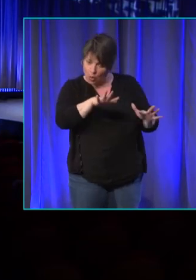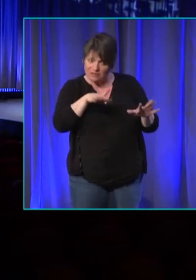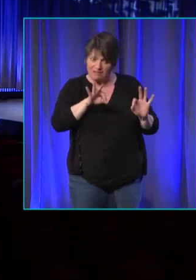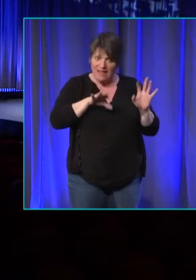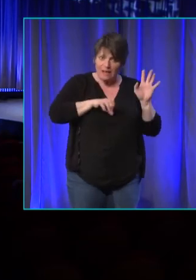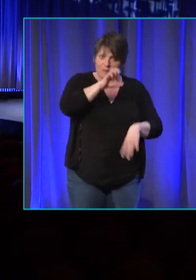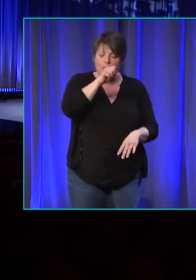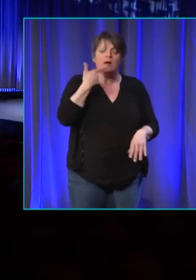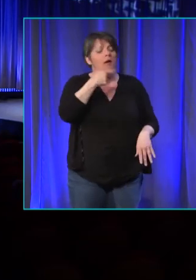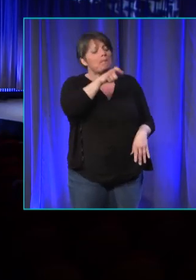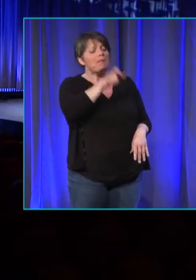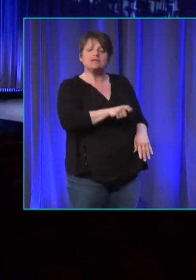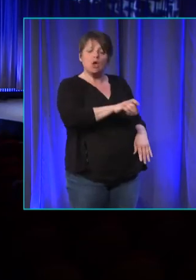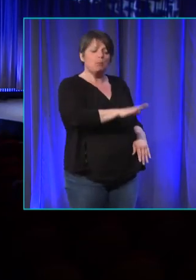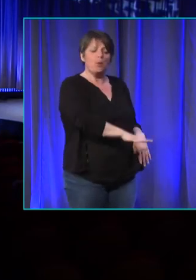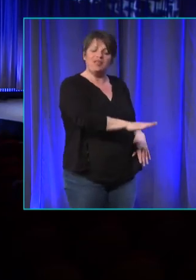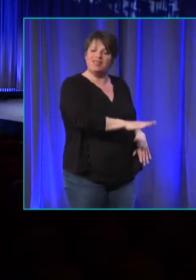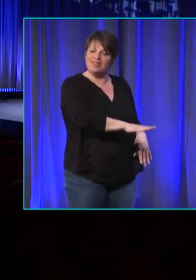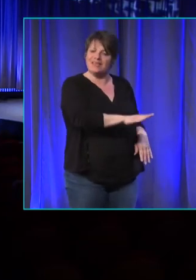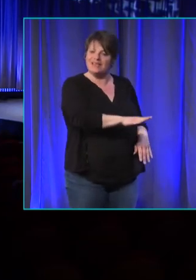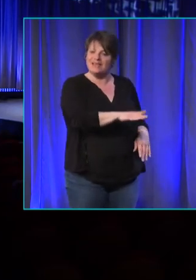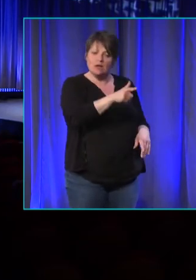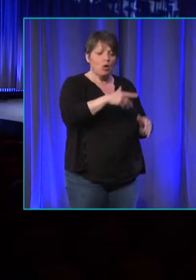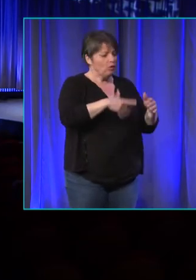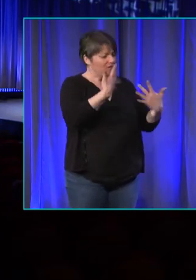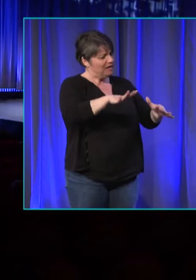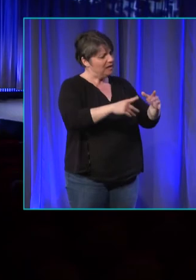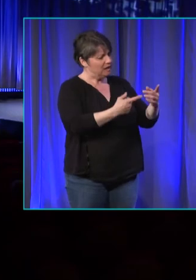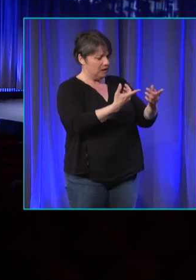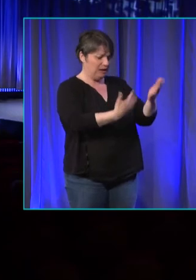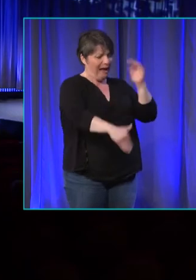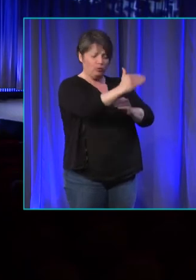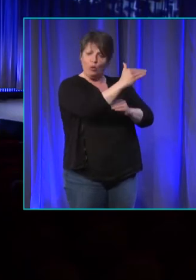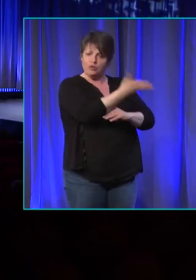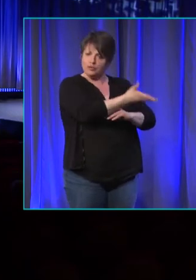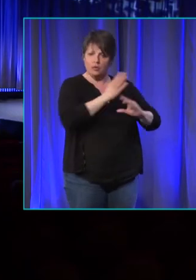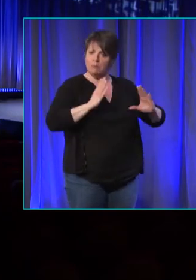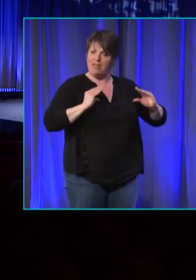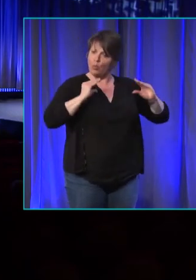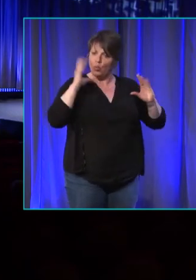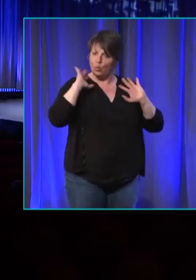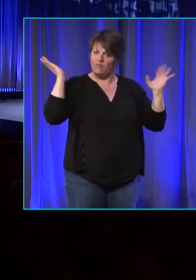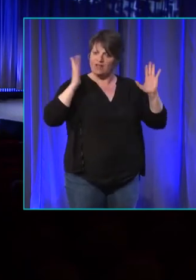une personne de petite taille, en fait, il a subi la maturation. Donc, en quelque sorte, il a probablement